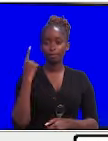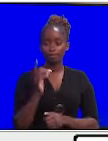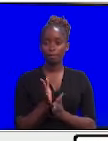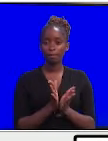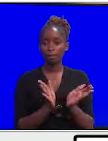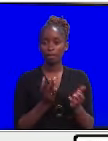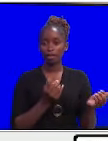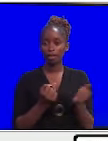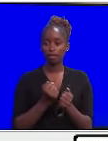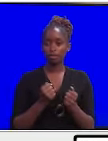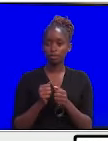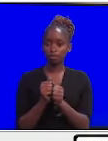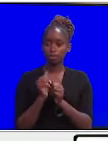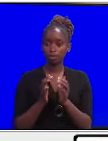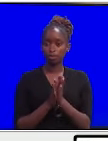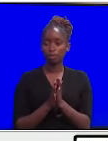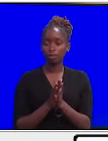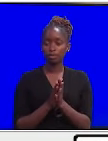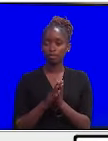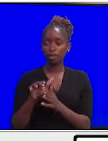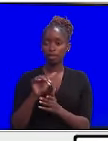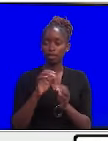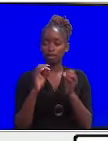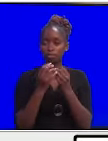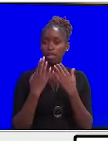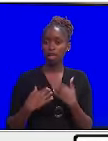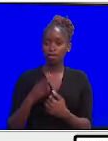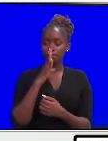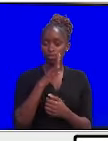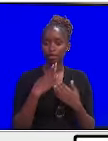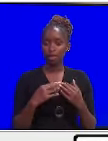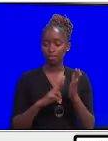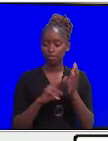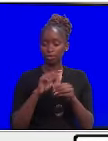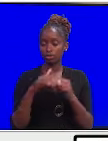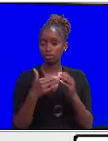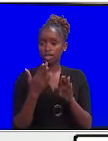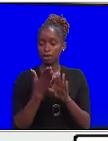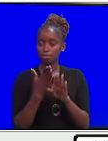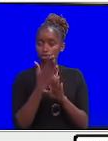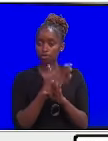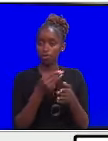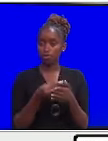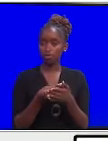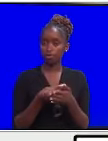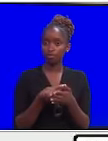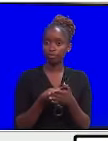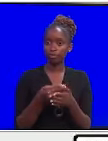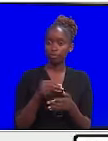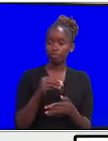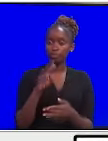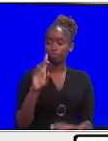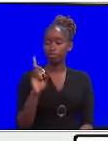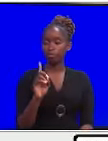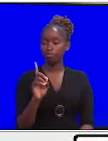mashirika ya akiba ya mikopo wamewasilisha malalamiko ya leo alasiri mbele ya waziri wa fedha John Mbadi katika